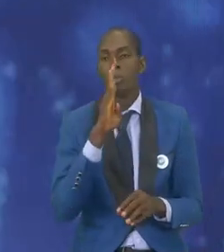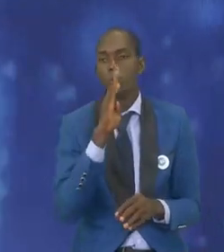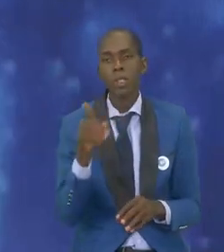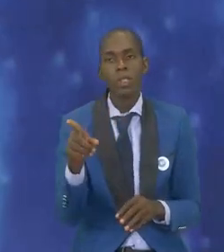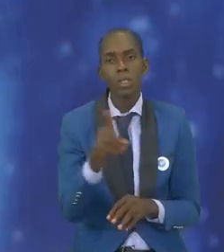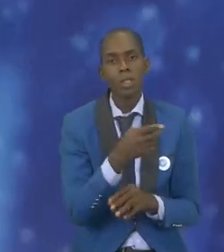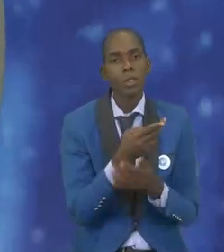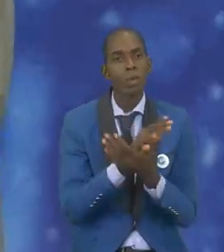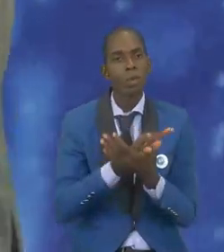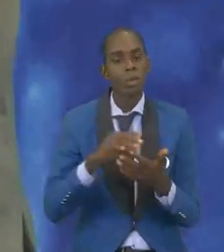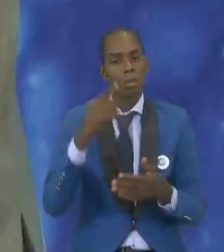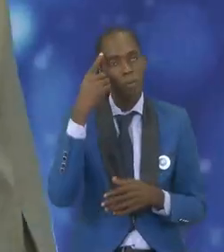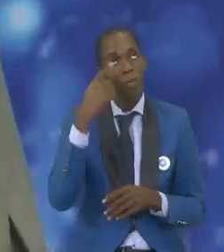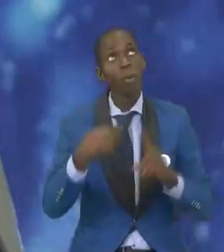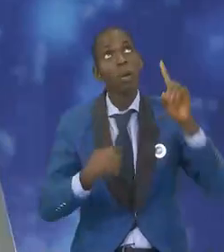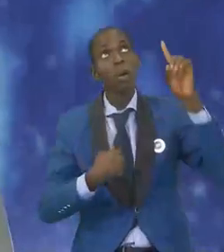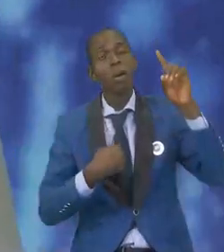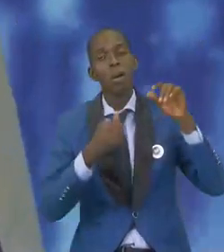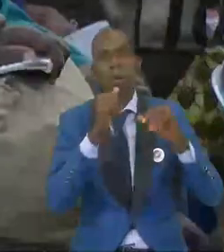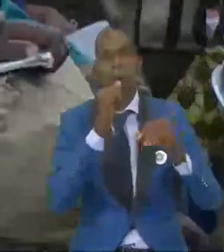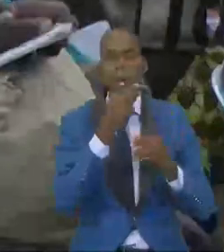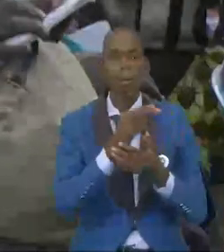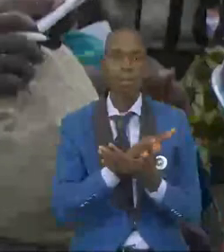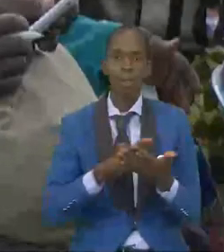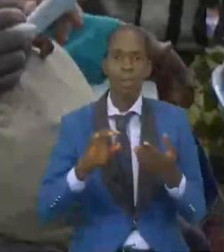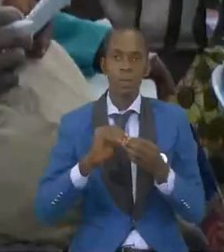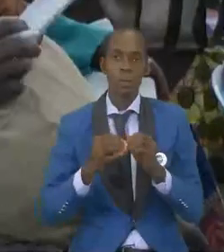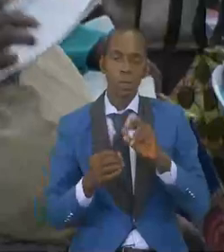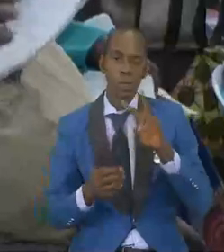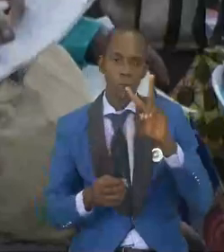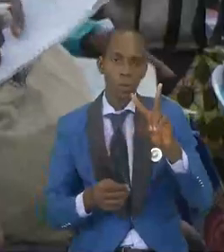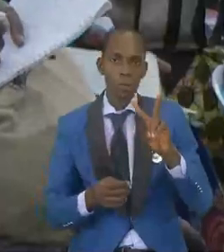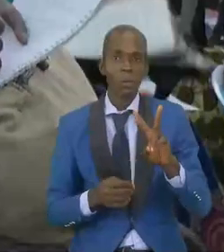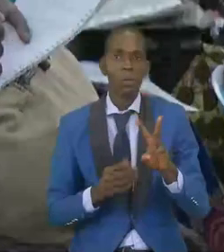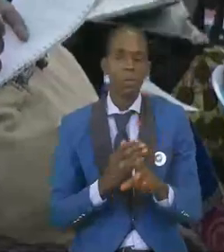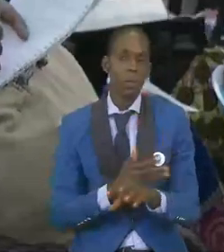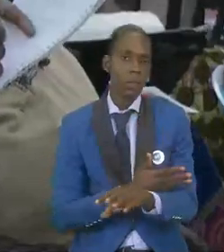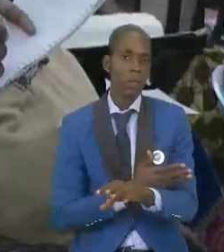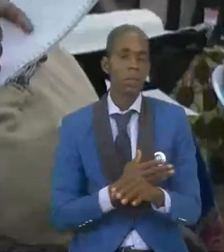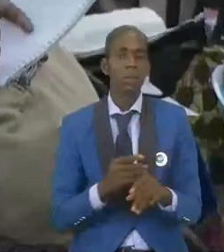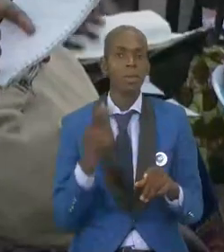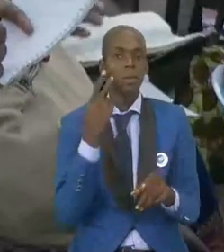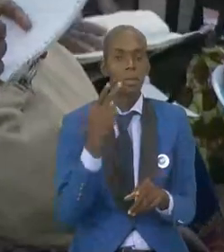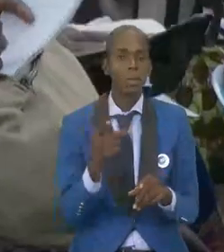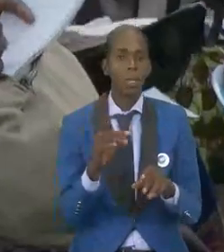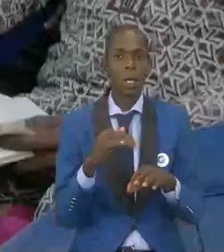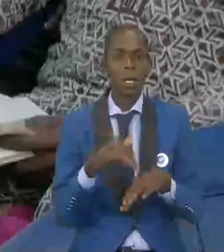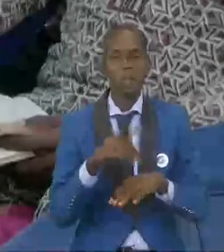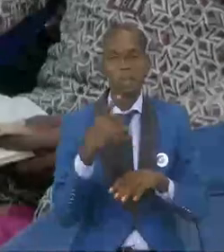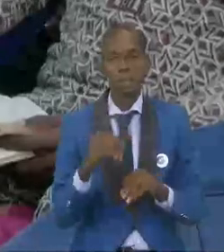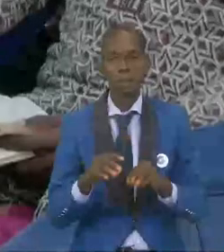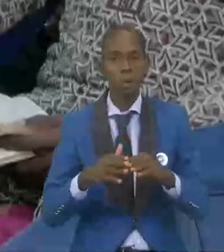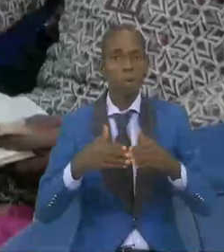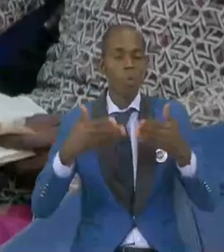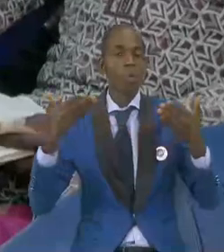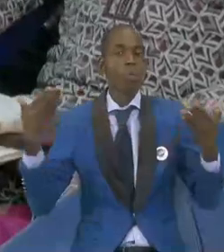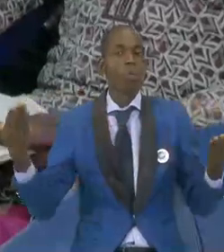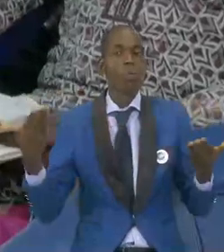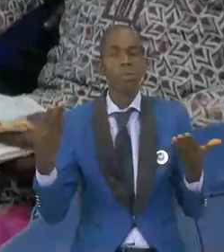à sainteté de toute manière alors soyez saint car je suis sain voyons deuxième élément maintenant